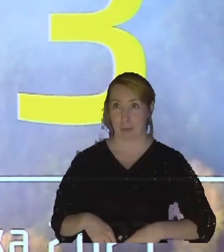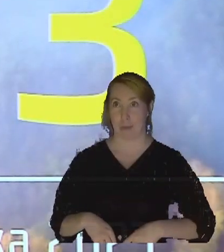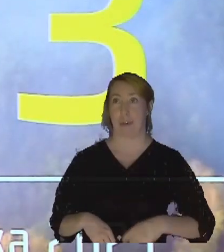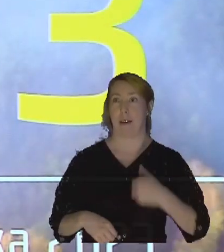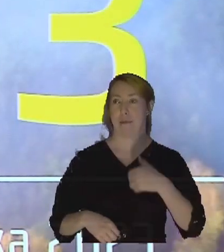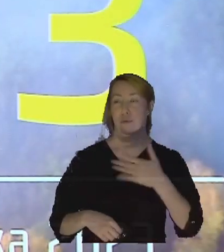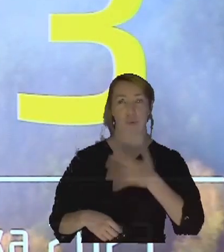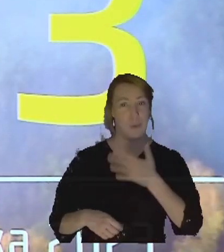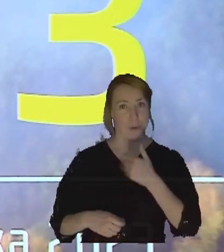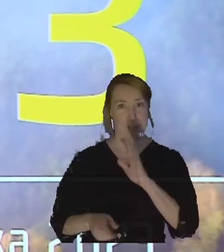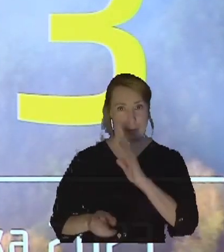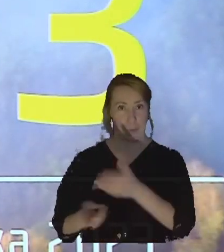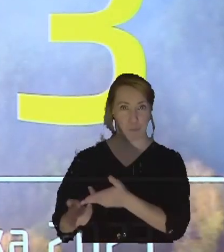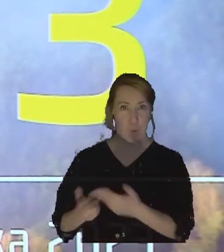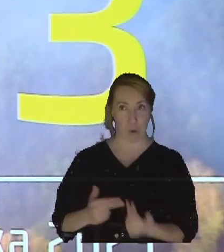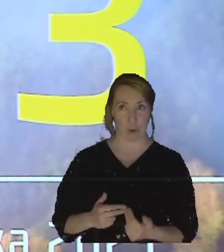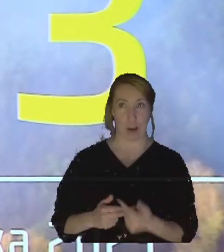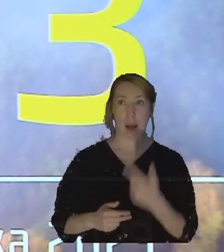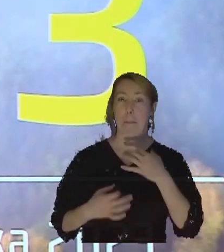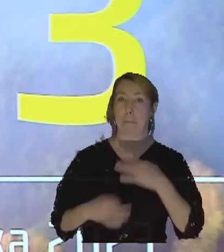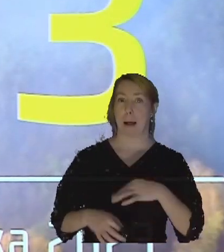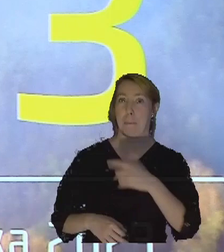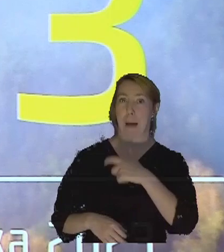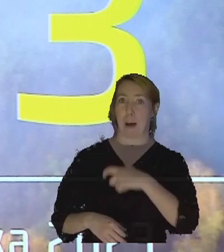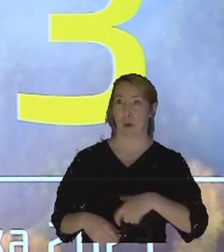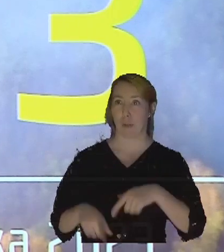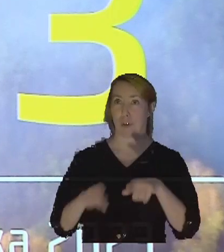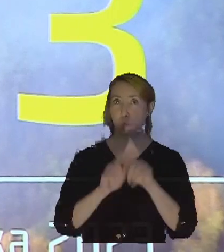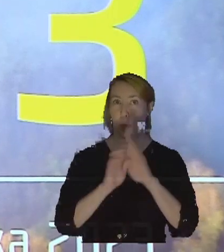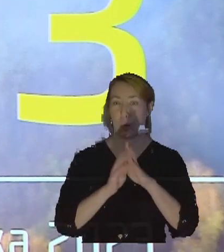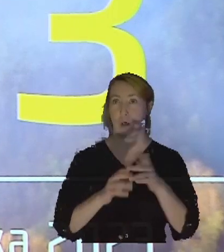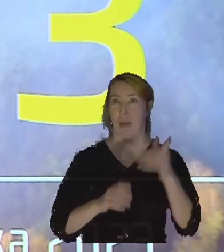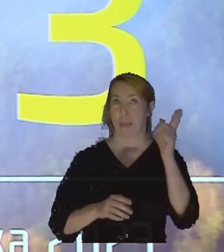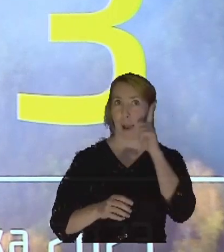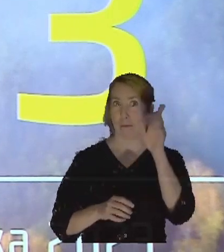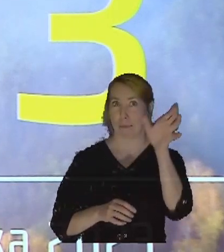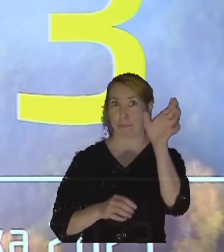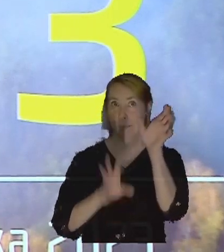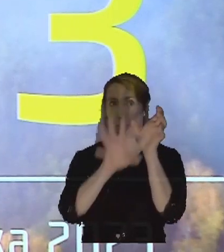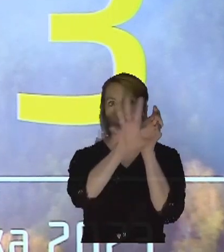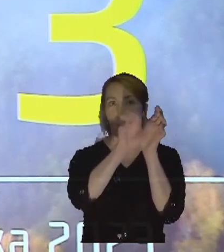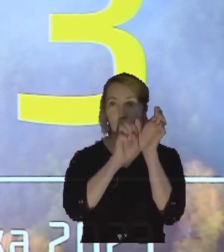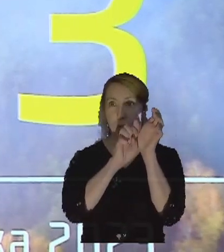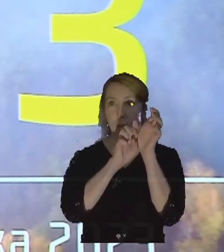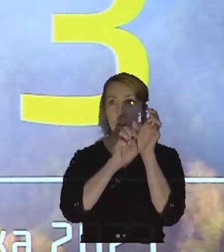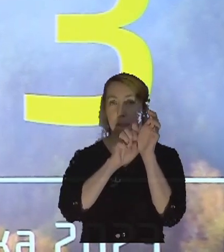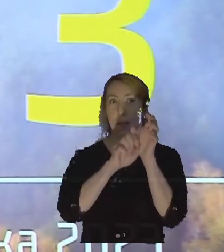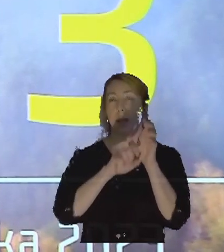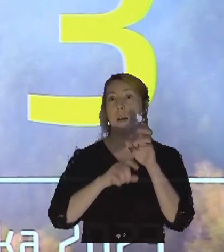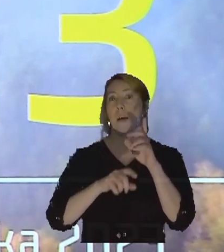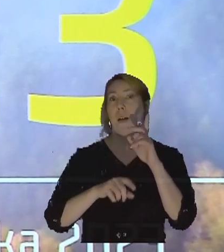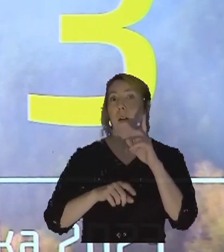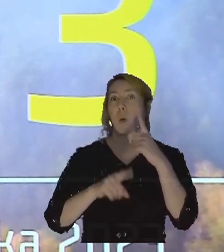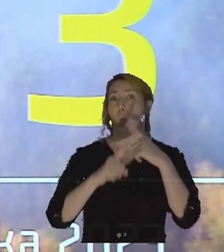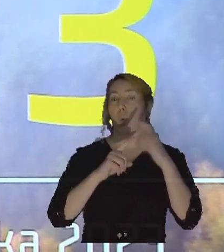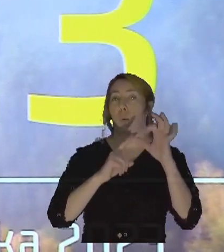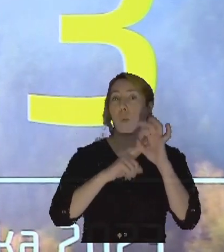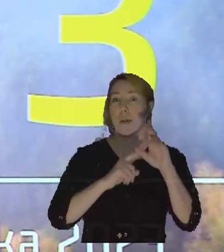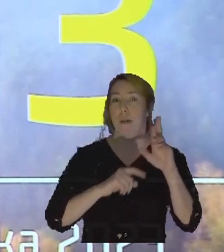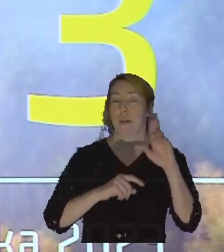wróci. Panie marszałku, może pan też wyciągnąć telefon i tutaj jest QR kod. Zapraszamy